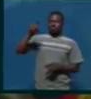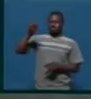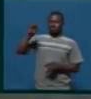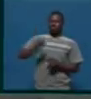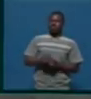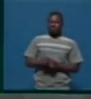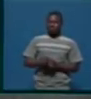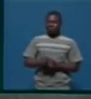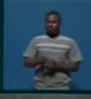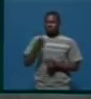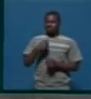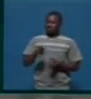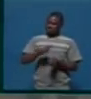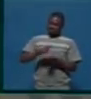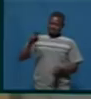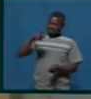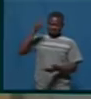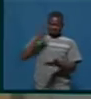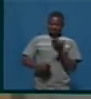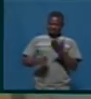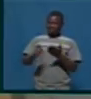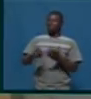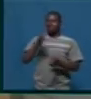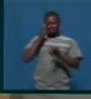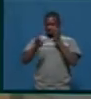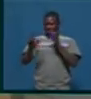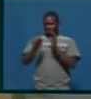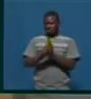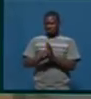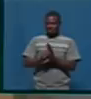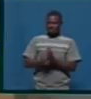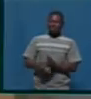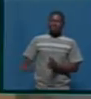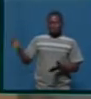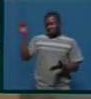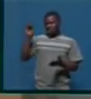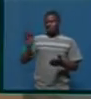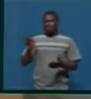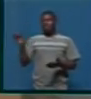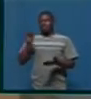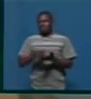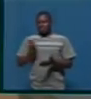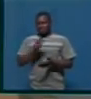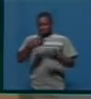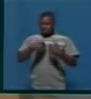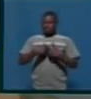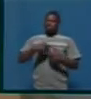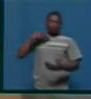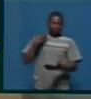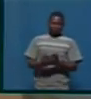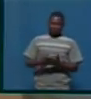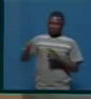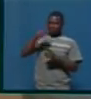c'est l'augmentation du coût de la communication. Nous, on nous a bien situés concernant les RTS, les retenues à la source,